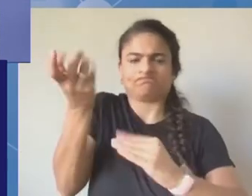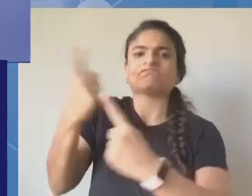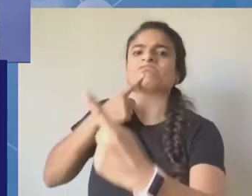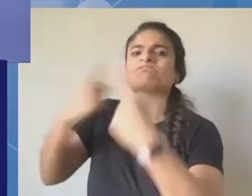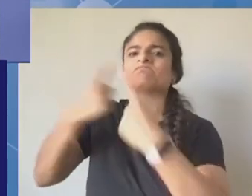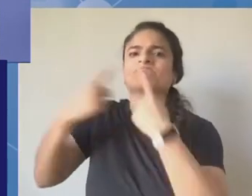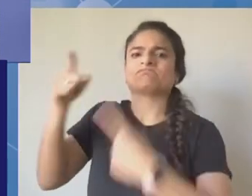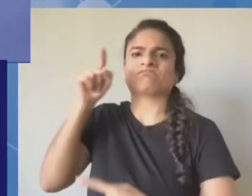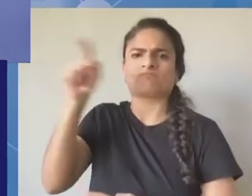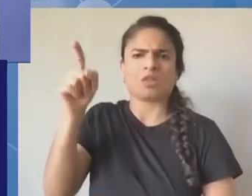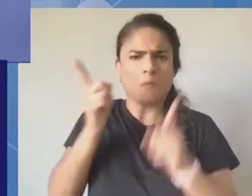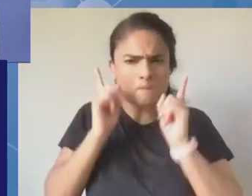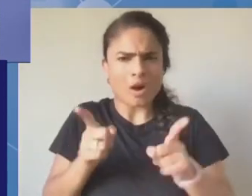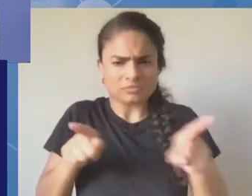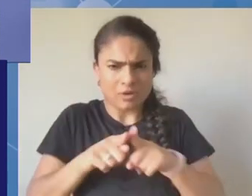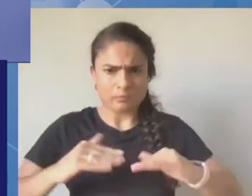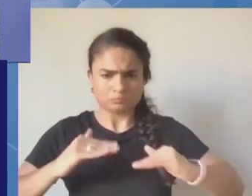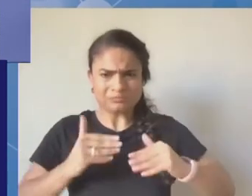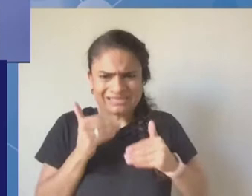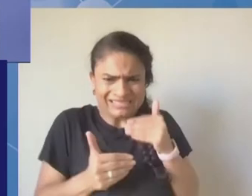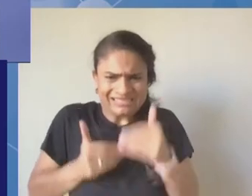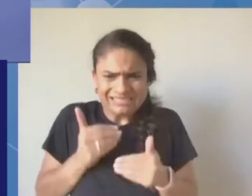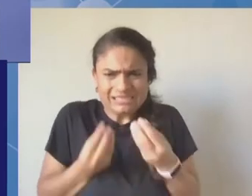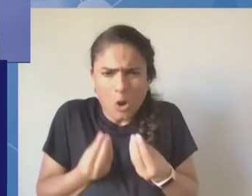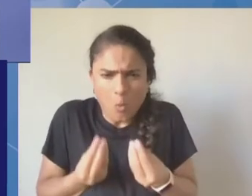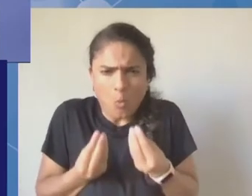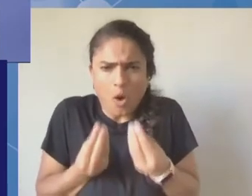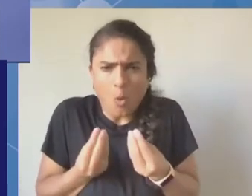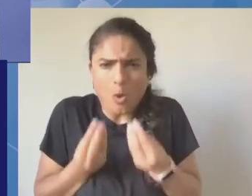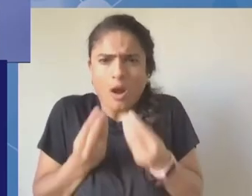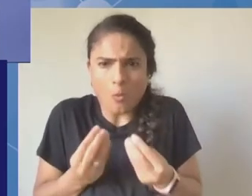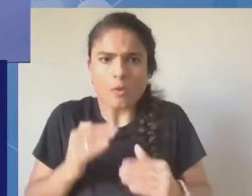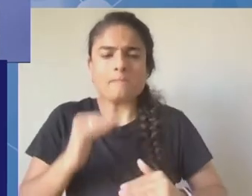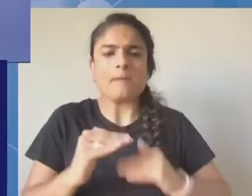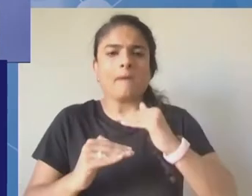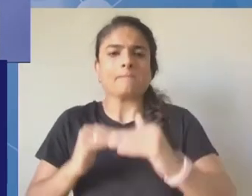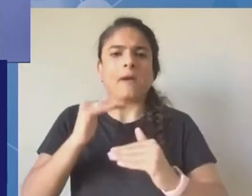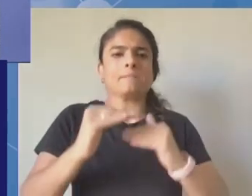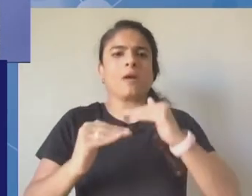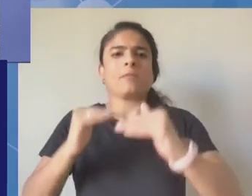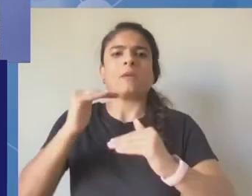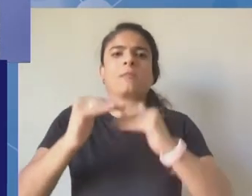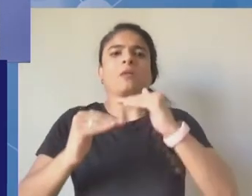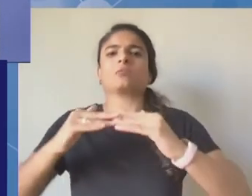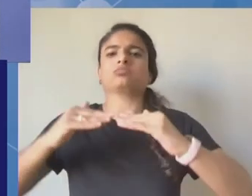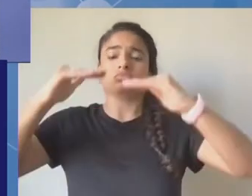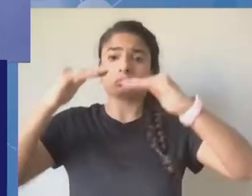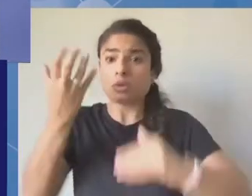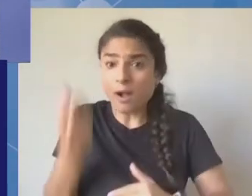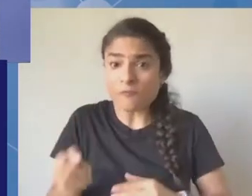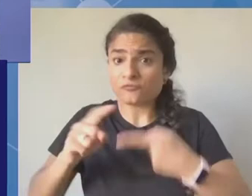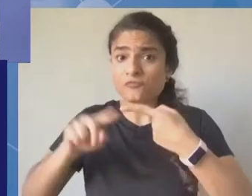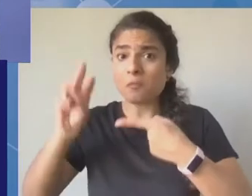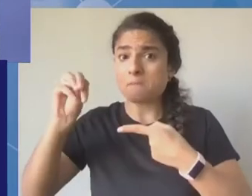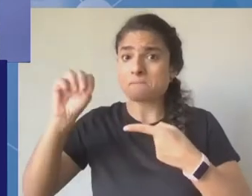样的事情要更广泛的去讨论的吧。因此明年在论坛当中我们